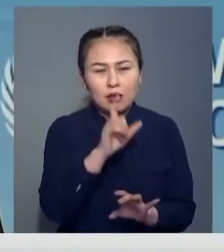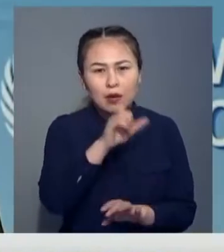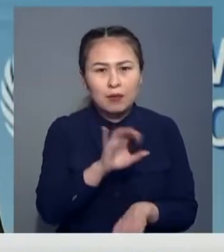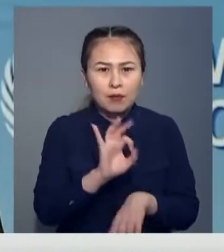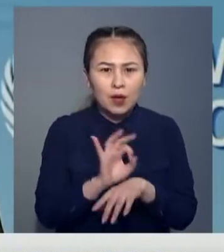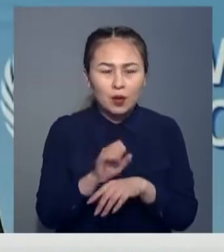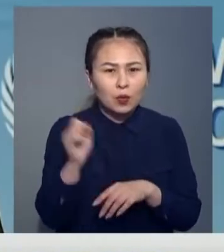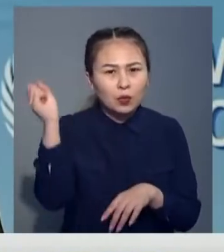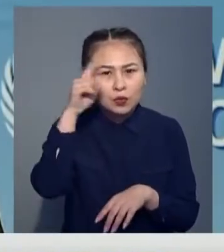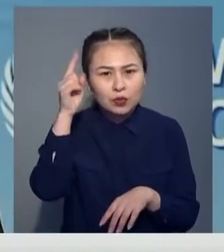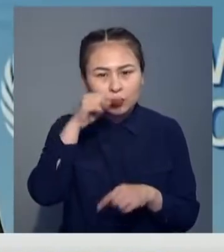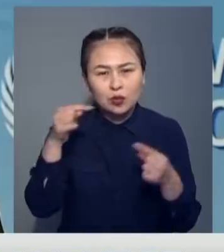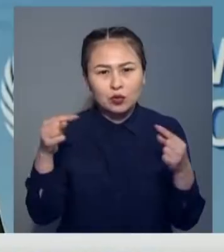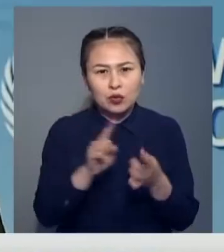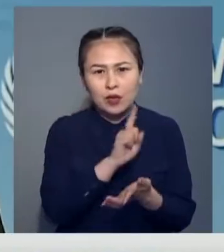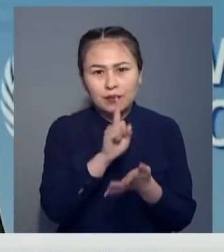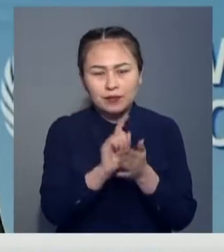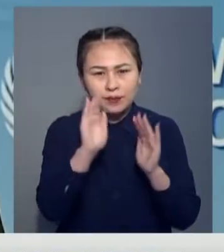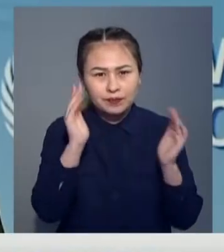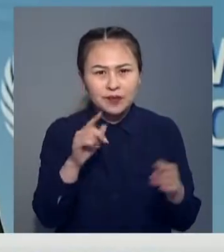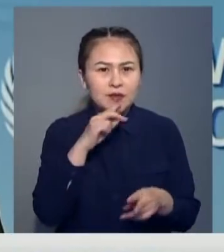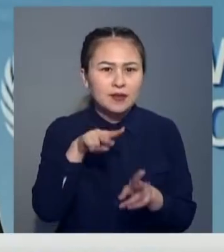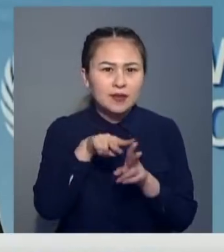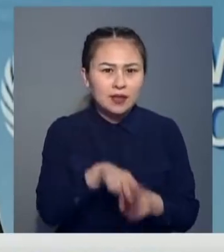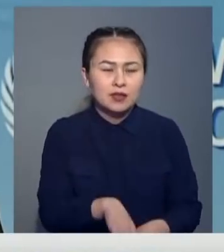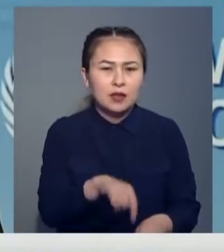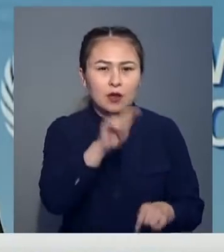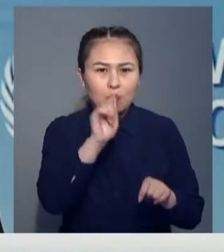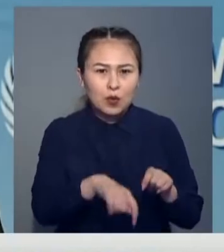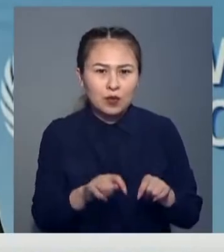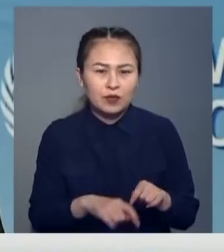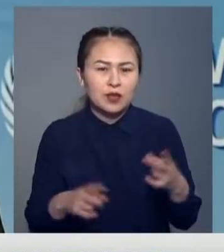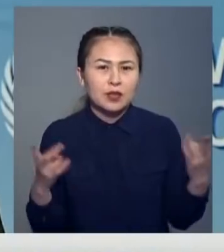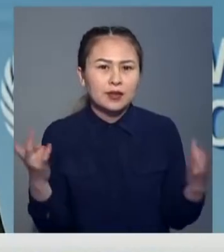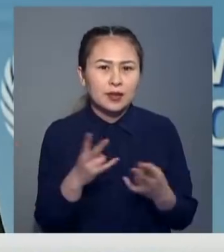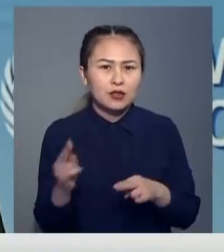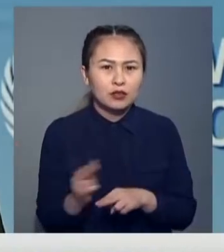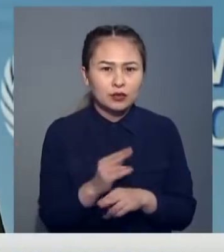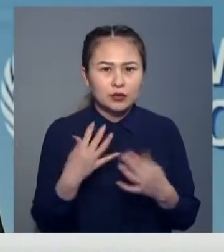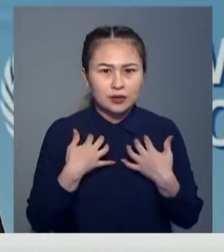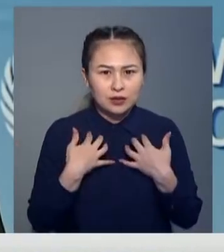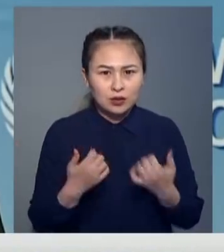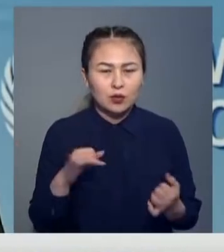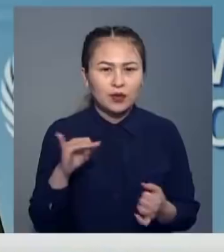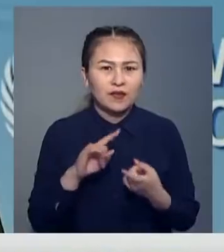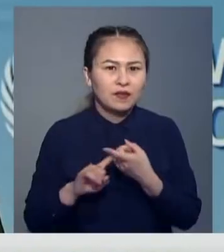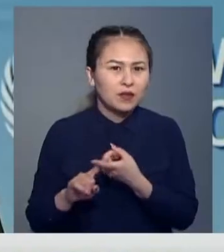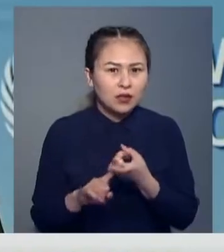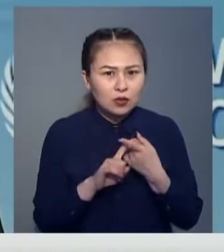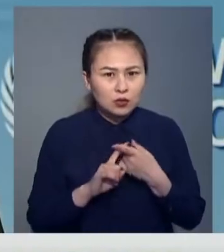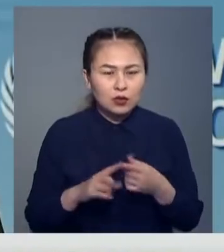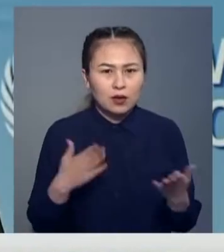науқастарды анықтап, оларды мәжбүрлі оқшаулаумен қатар тексерістен өткізіп, емдеп. Сонымен қатар, вирус